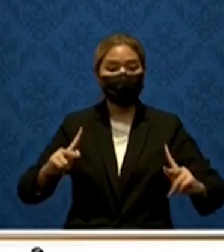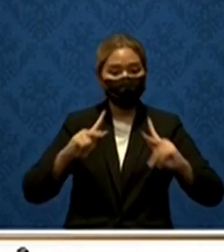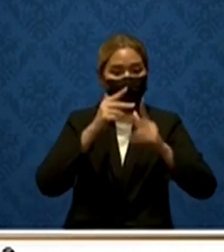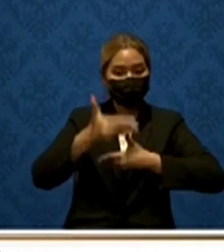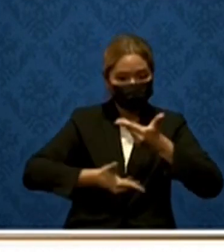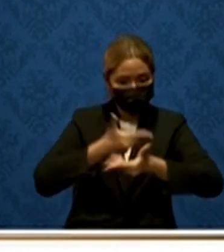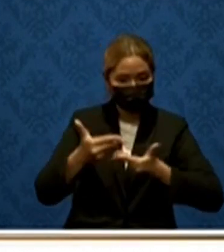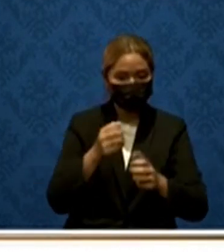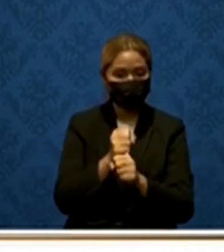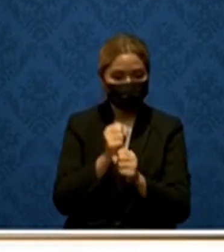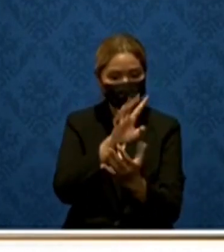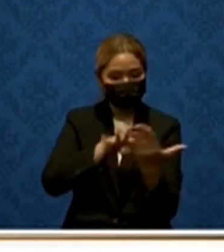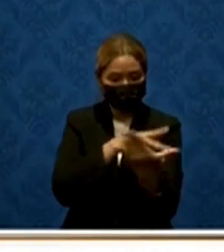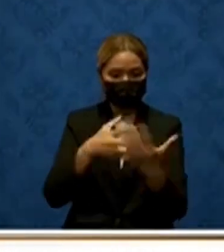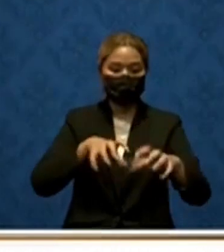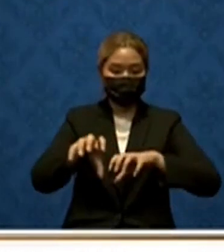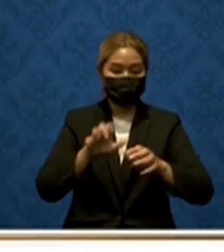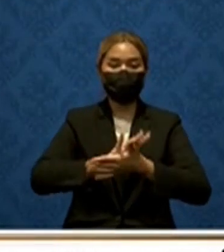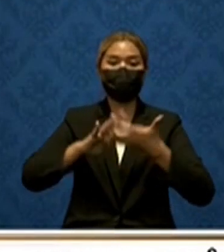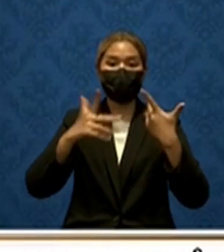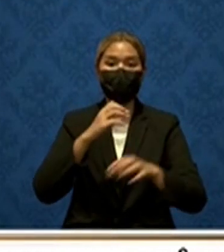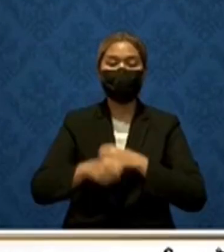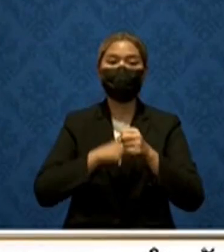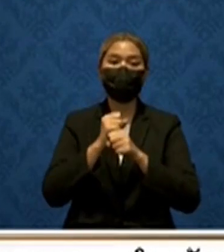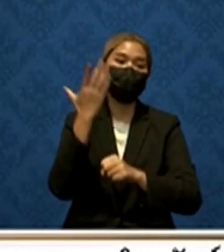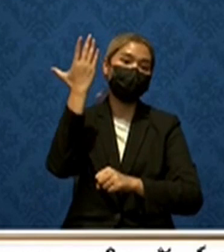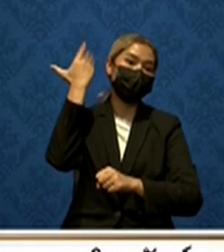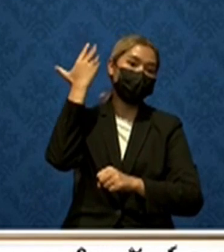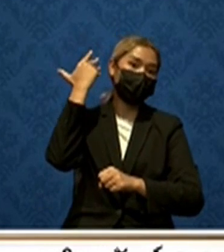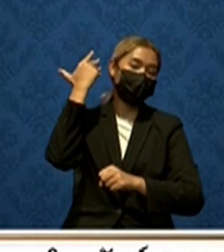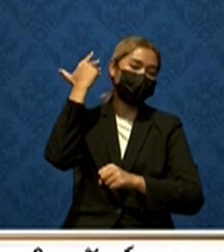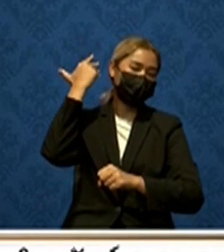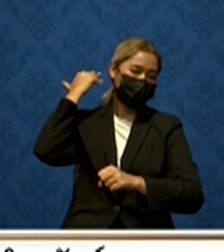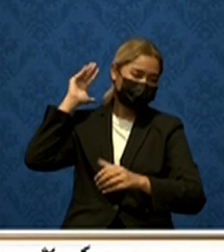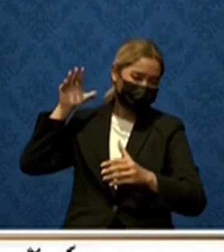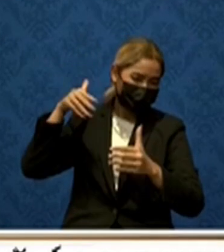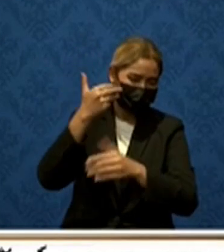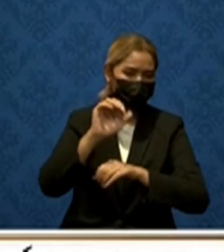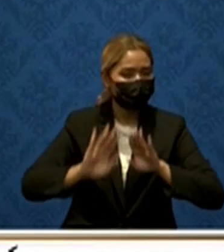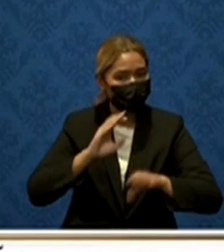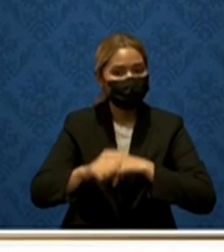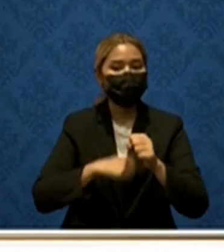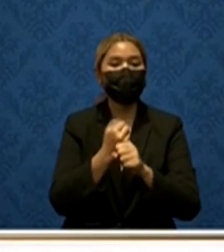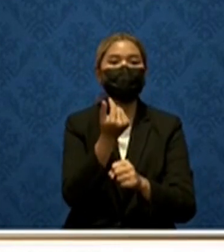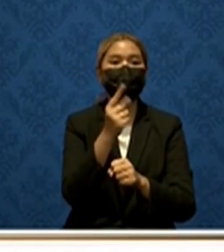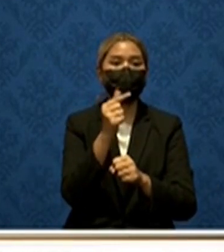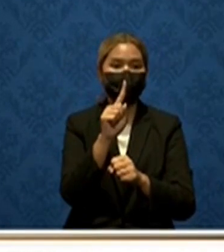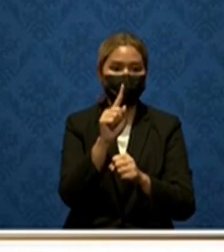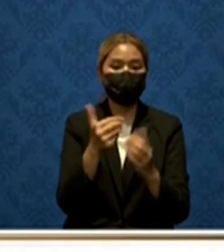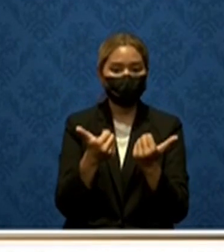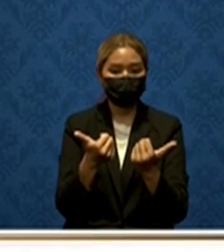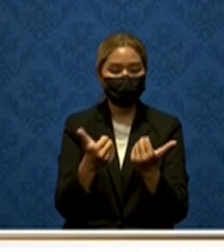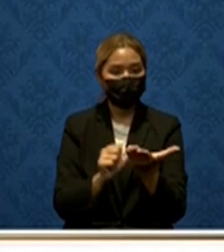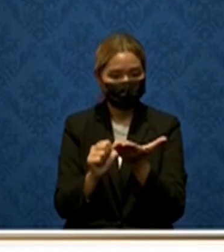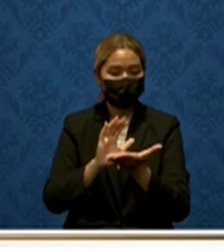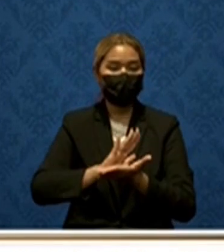เราทำมาครั้งลาสุดเมื่อปี 5, 4, 11 ปีมาแล้วแต่นี่มาทำให่ปีนี้เพื่ให้ส